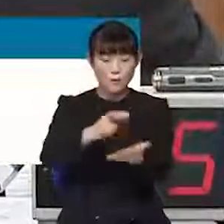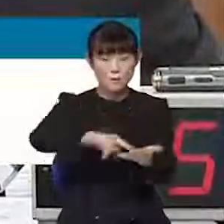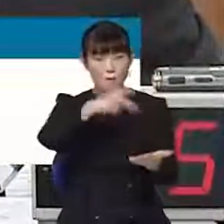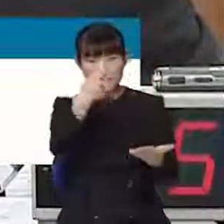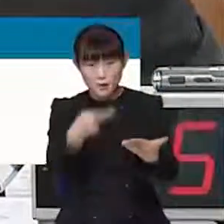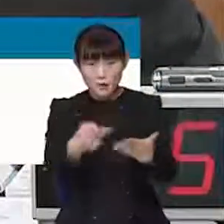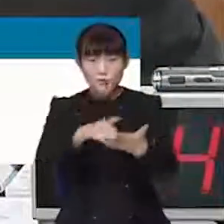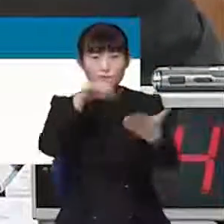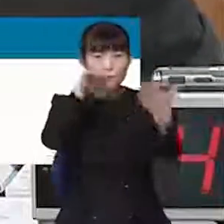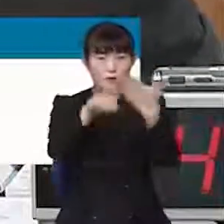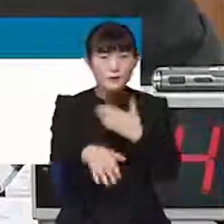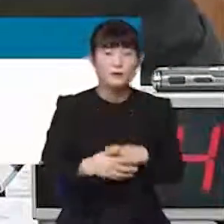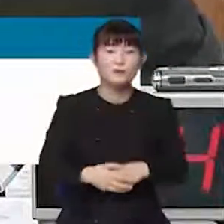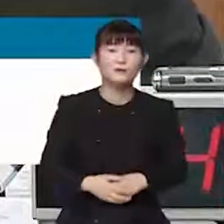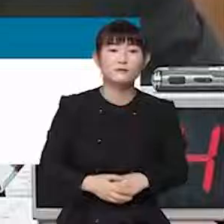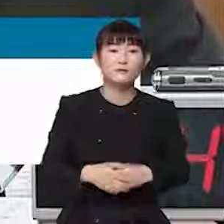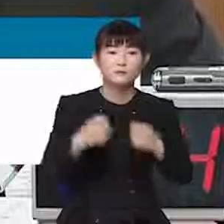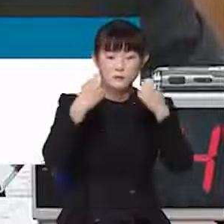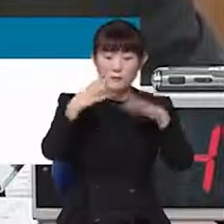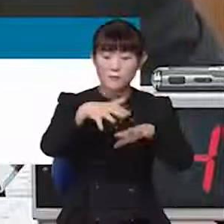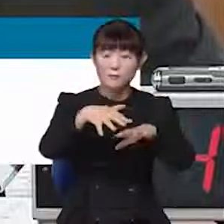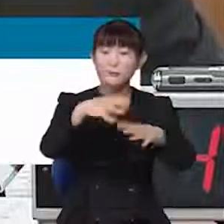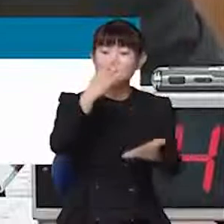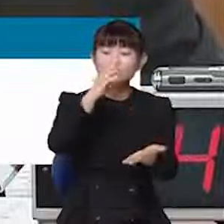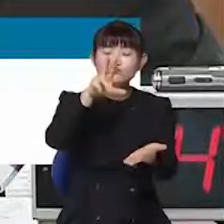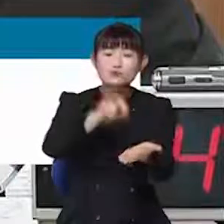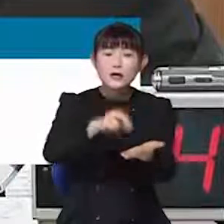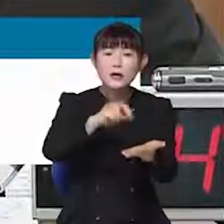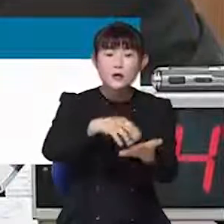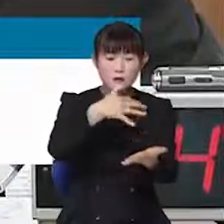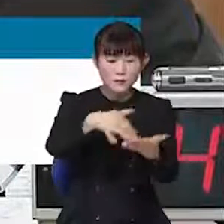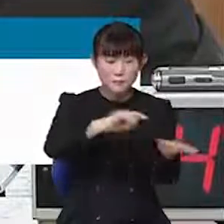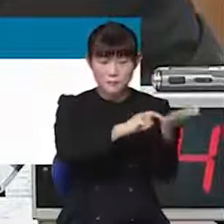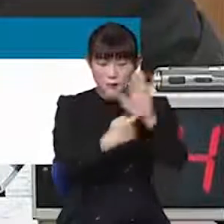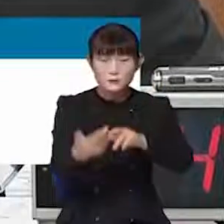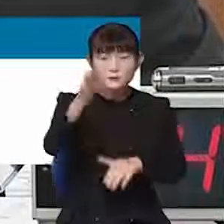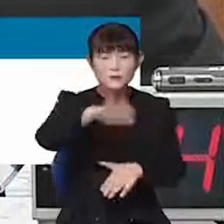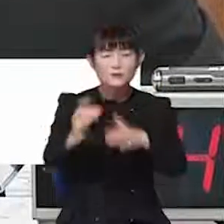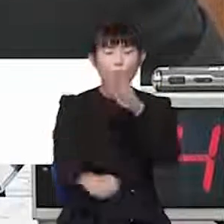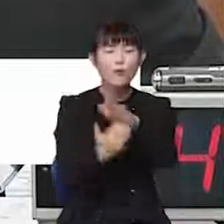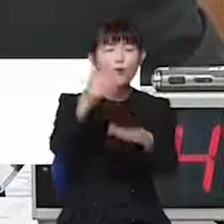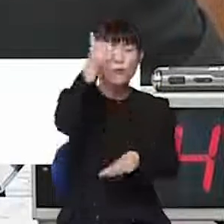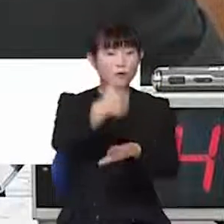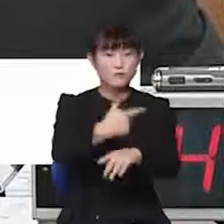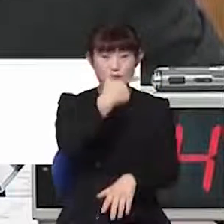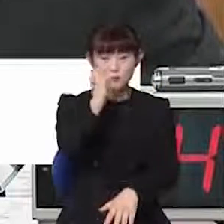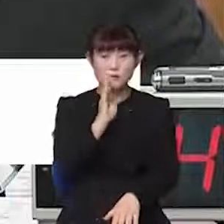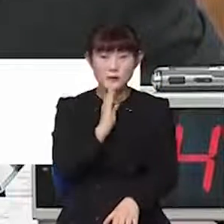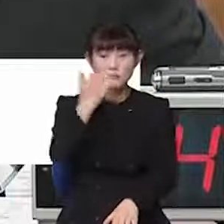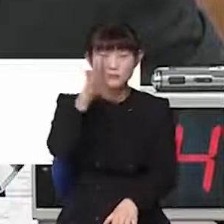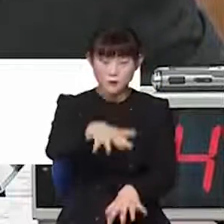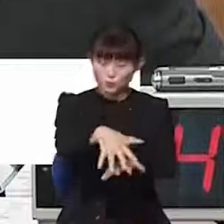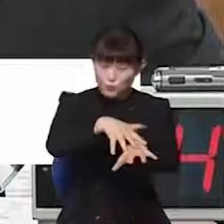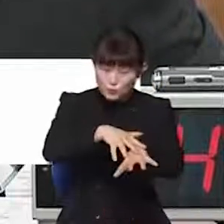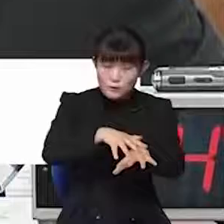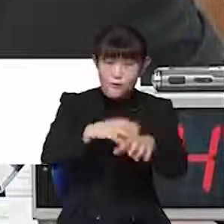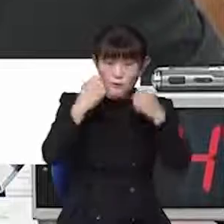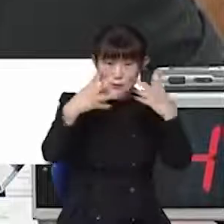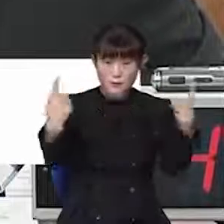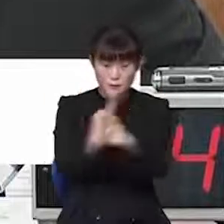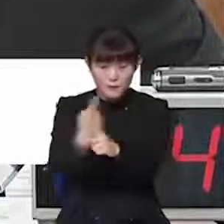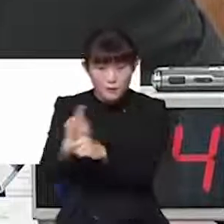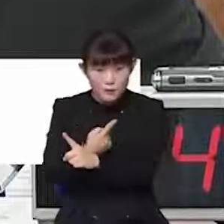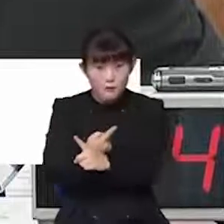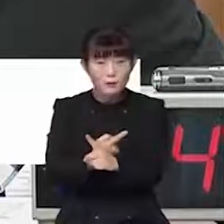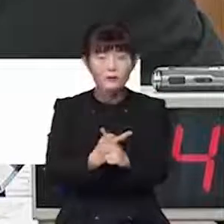개정돼서 새로운 과제가 부여된 부분이 실적이 저조한 건 사실입니다. 사실상 조직이 개편되고 채용이 되는